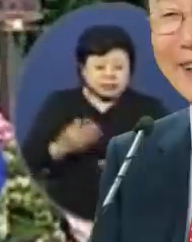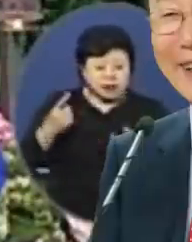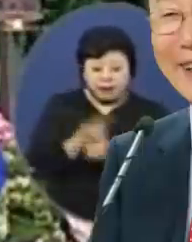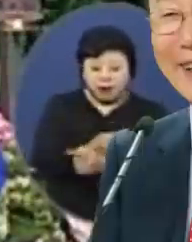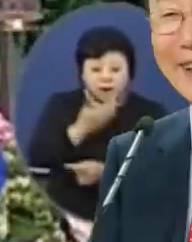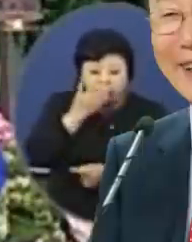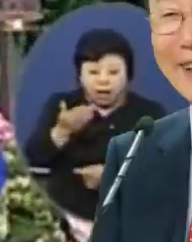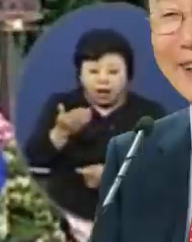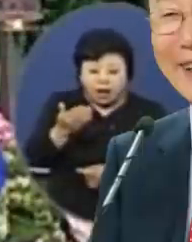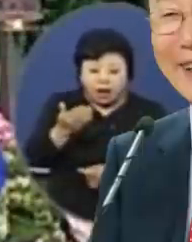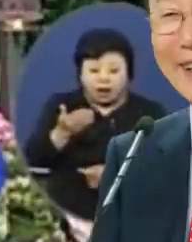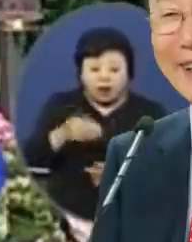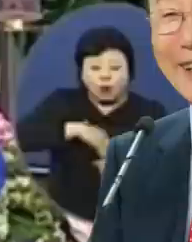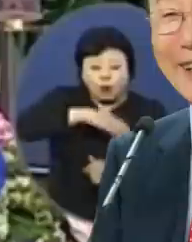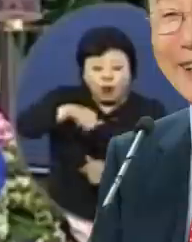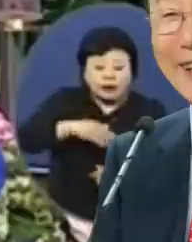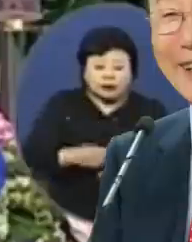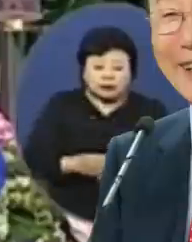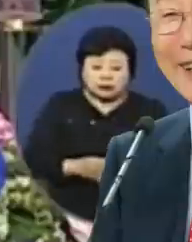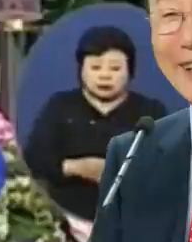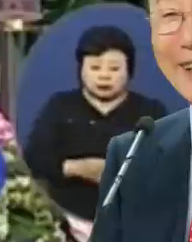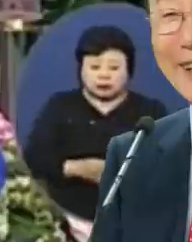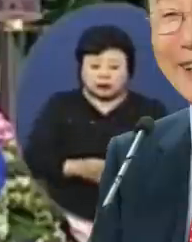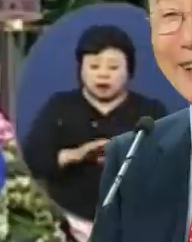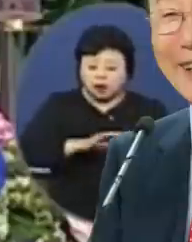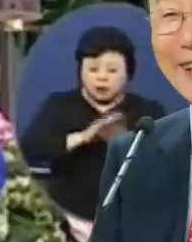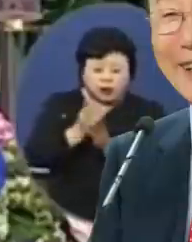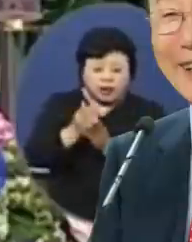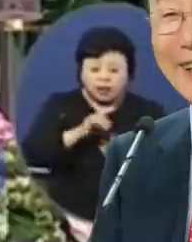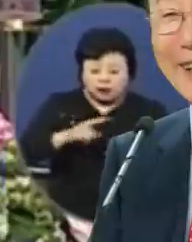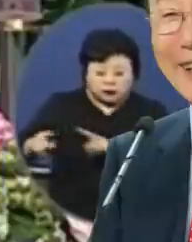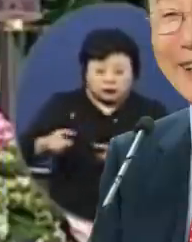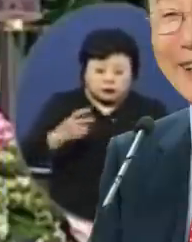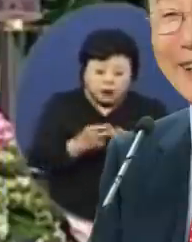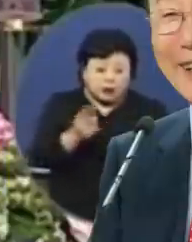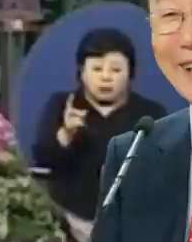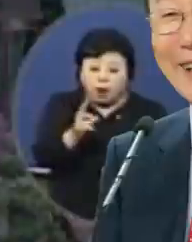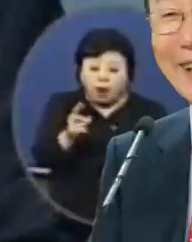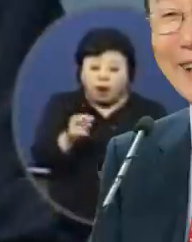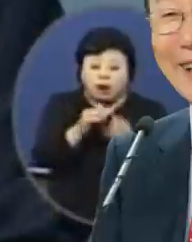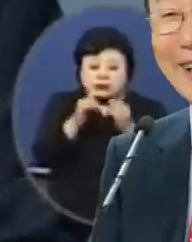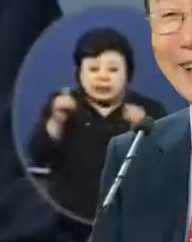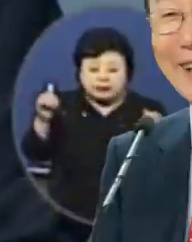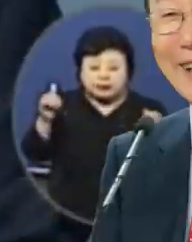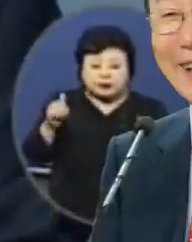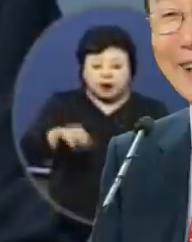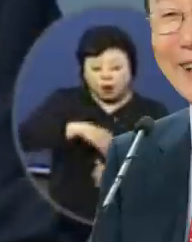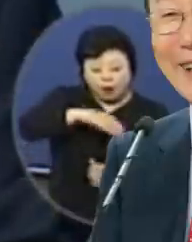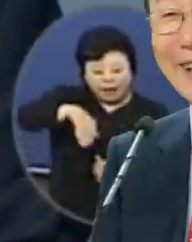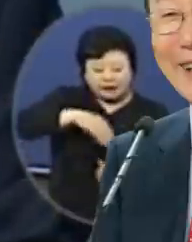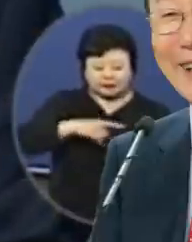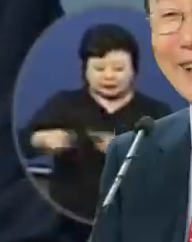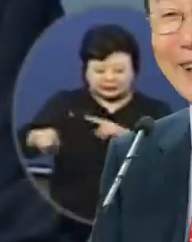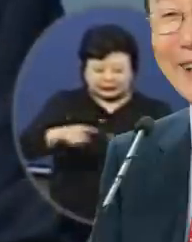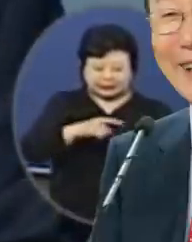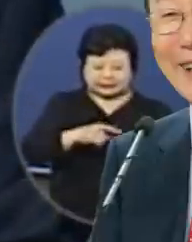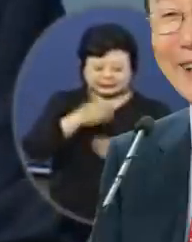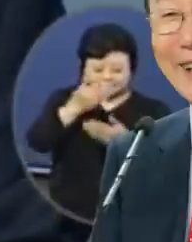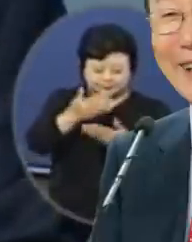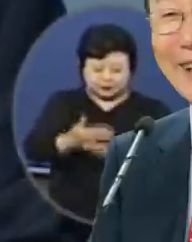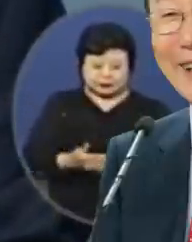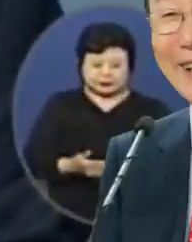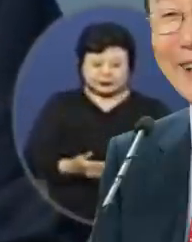수 있는가? 내 환경을 어떻게 하면 변화시키고 다스릴 수 있는가? 사람들은 환경을 다스림받기 위해서